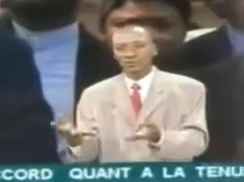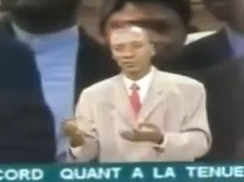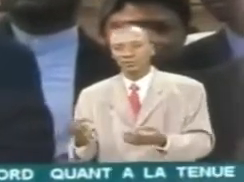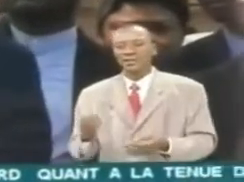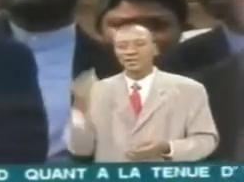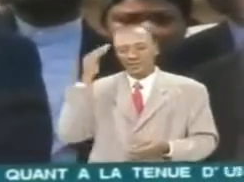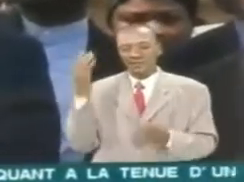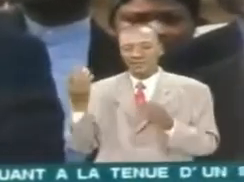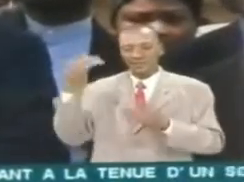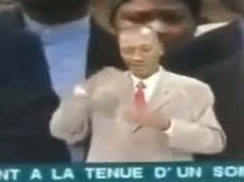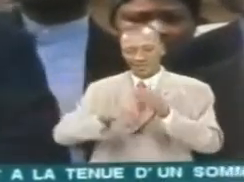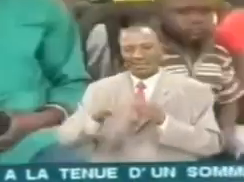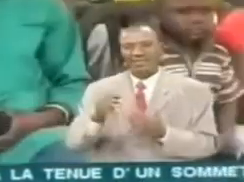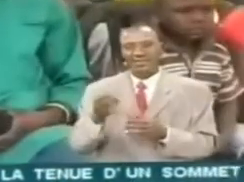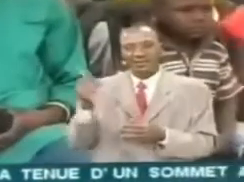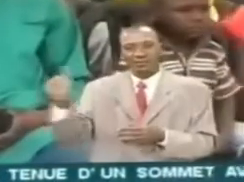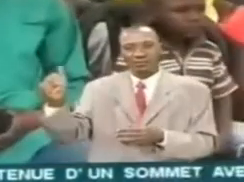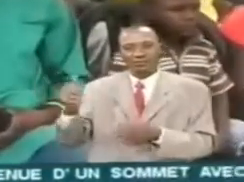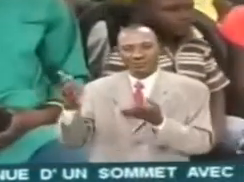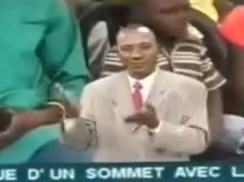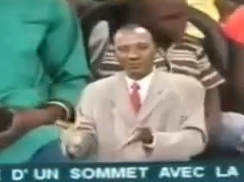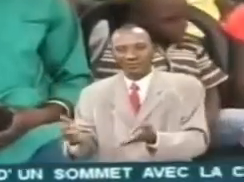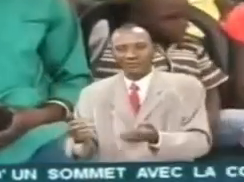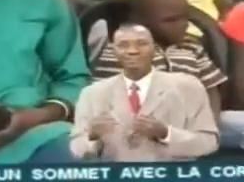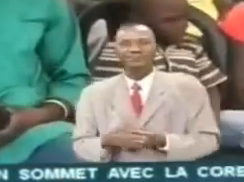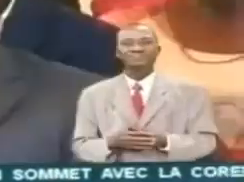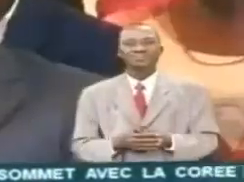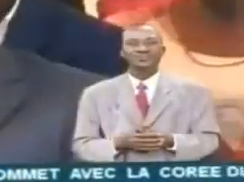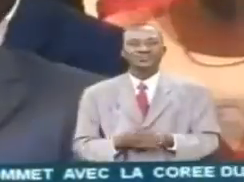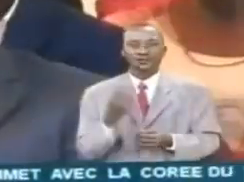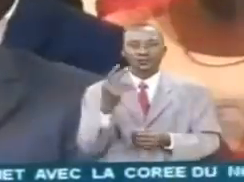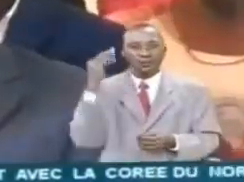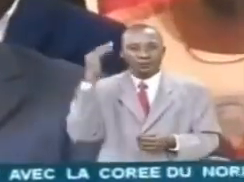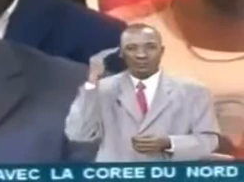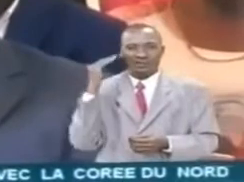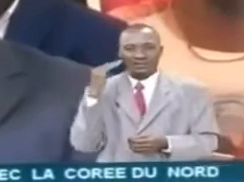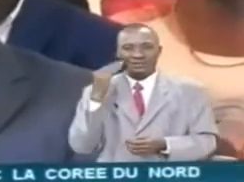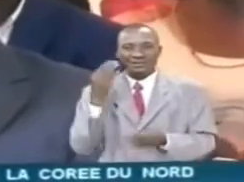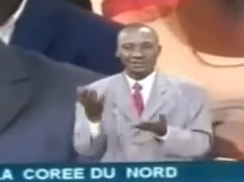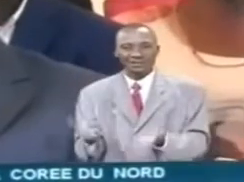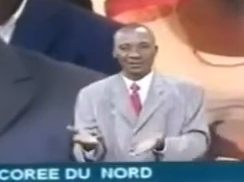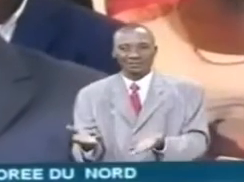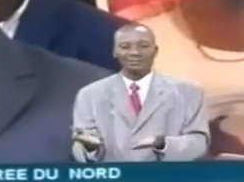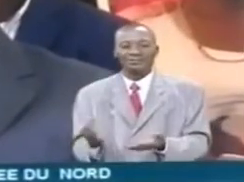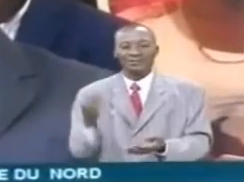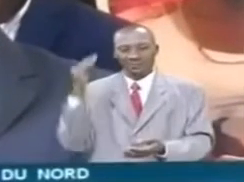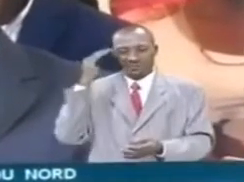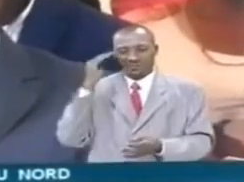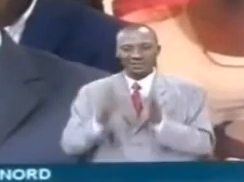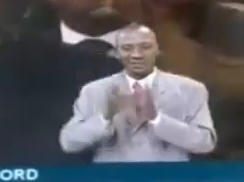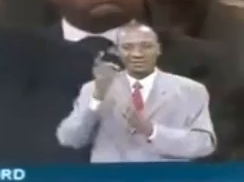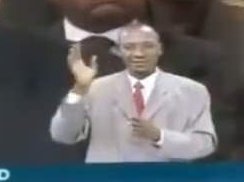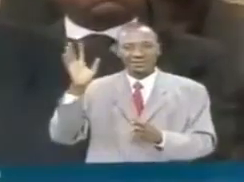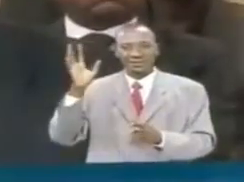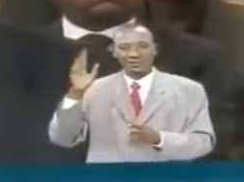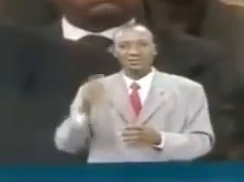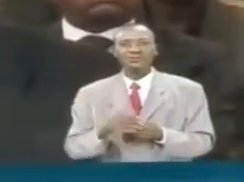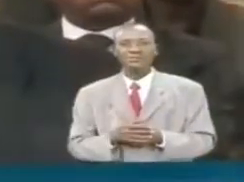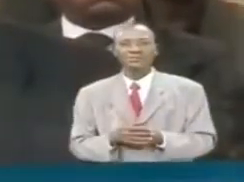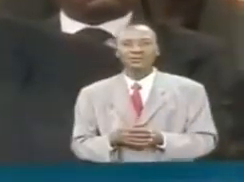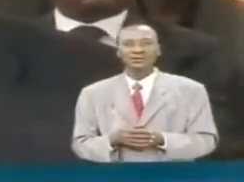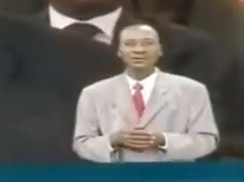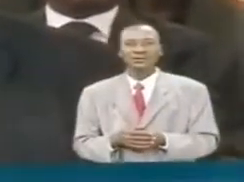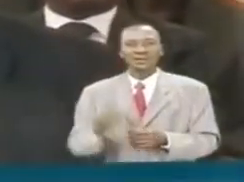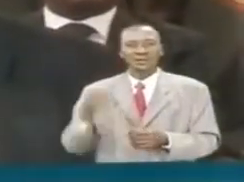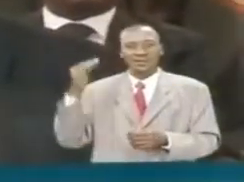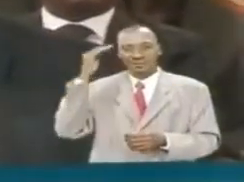Emmanuel Ramazani Shadary. C'était en présence de deux ministres d'État, Azalia Soroubera de la décentralisation, Lissanga Bonganga de